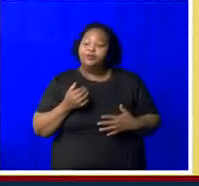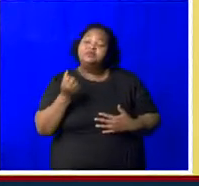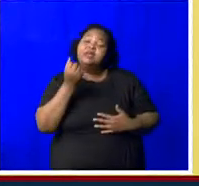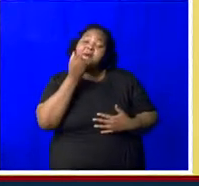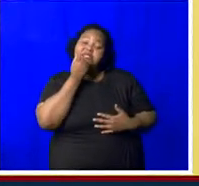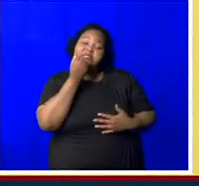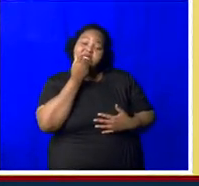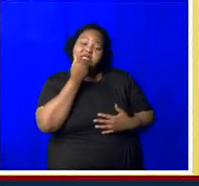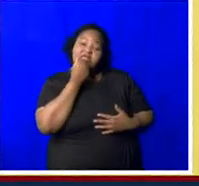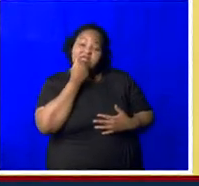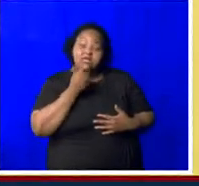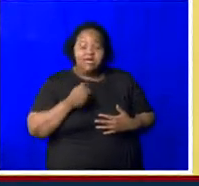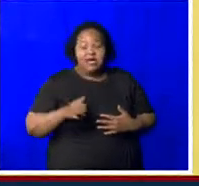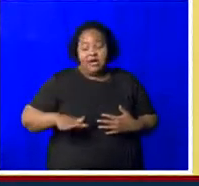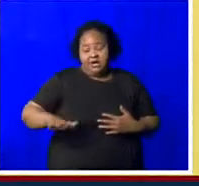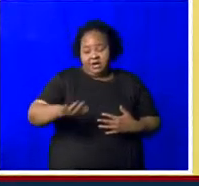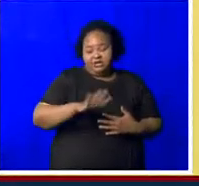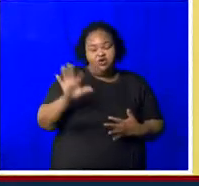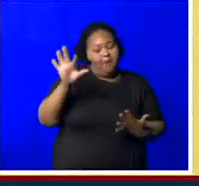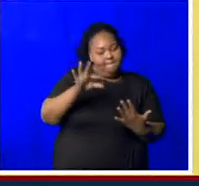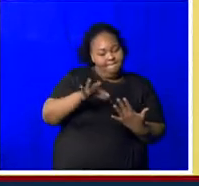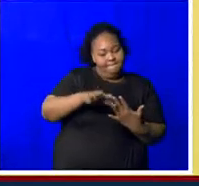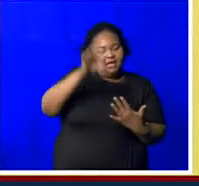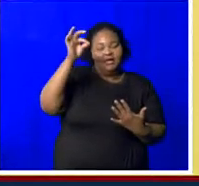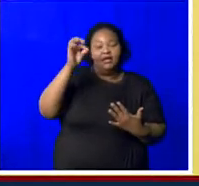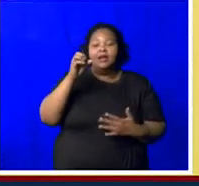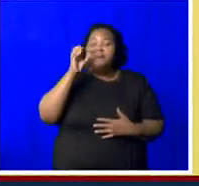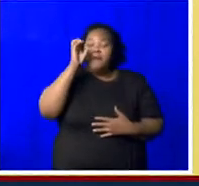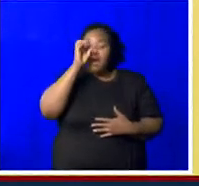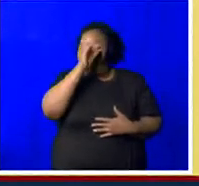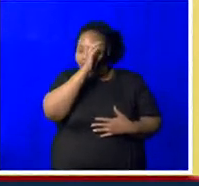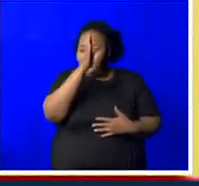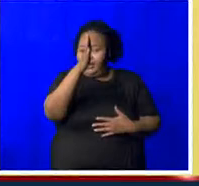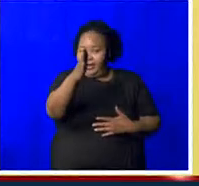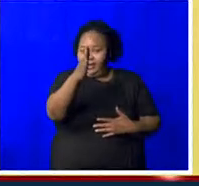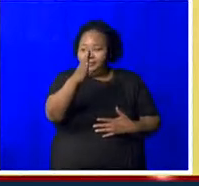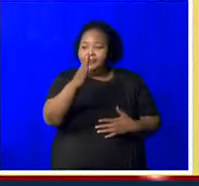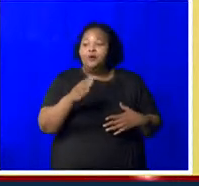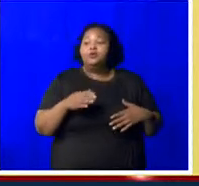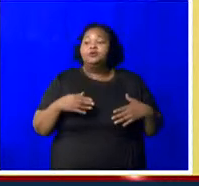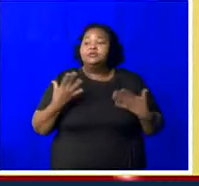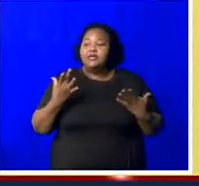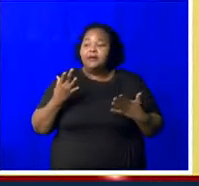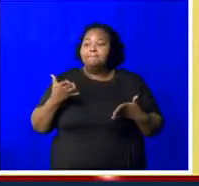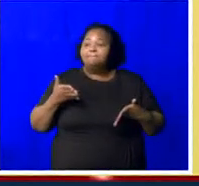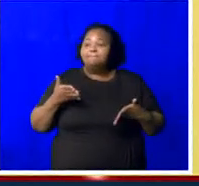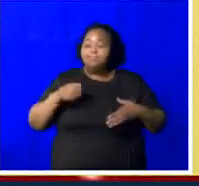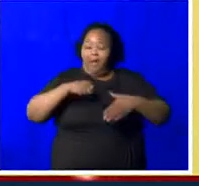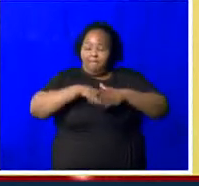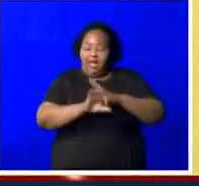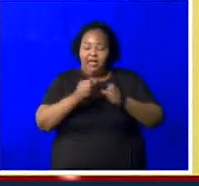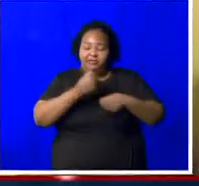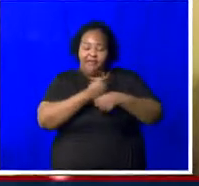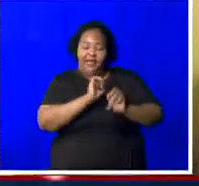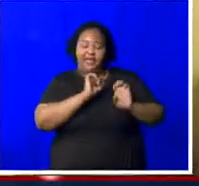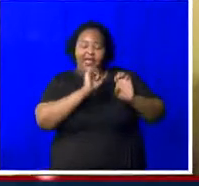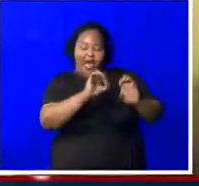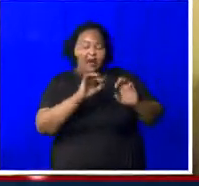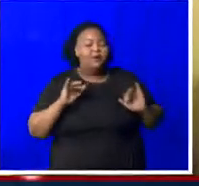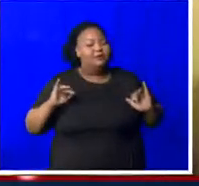namanzini so sibuko sale live ukuthi awu engwenyama ayibone ukuthi